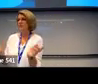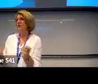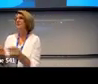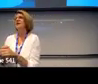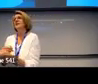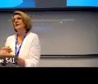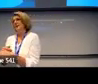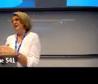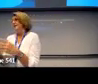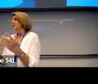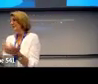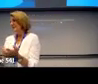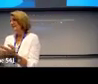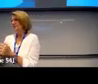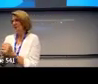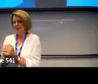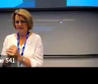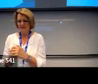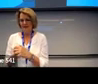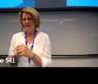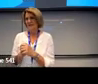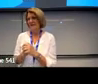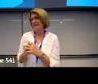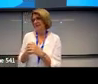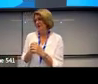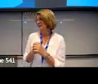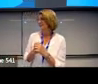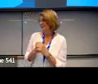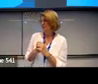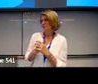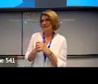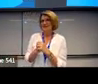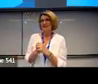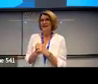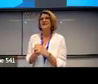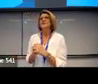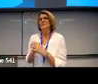les étudiants utilisent Wikipédia dans leurs